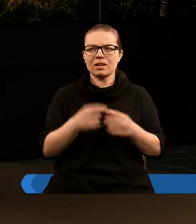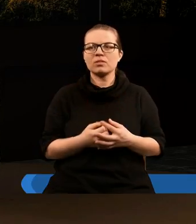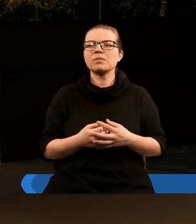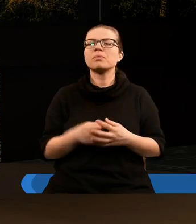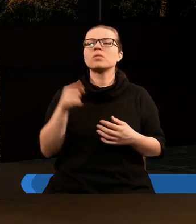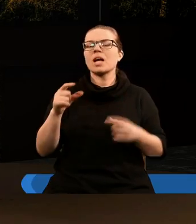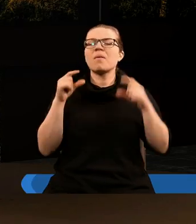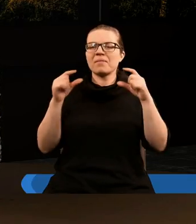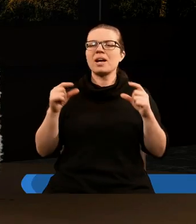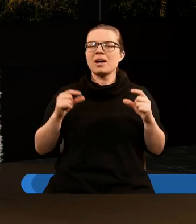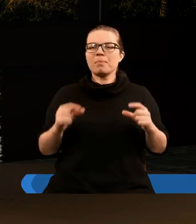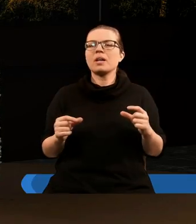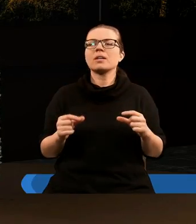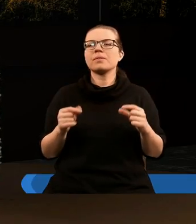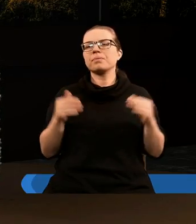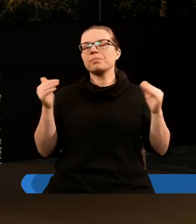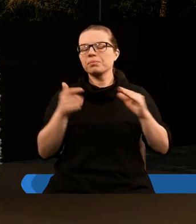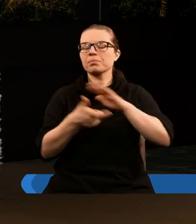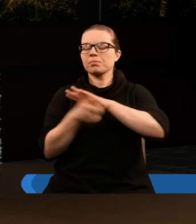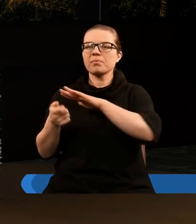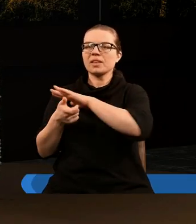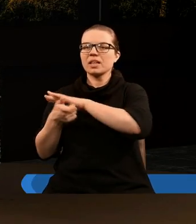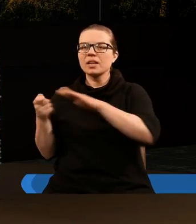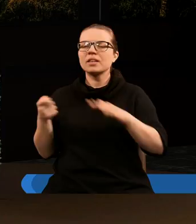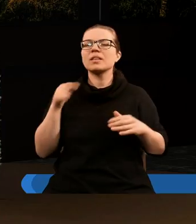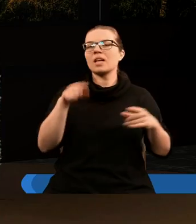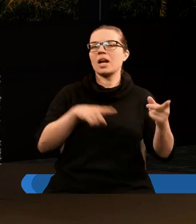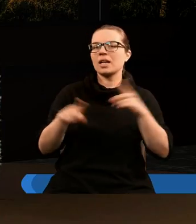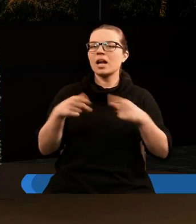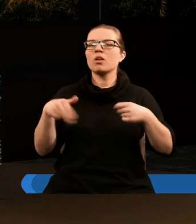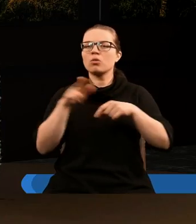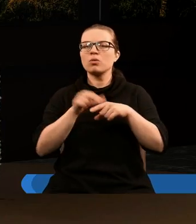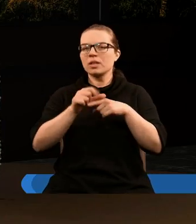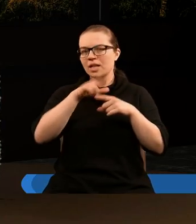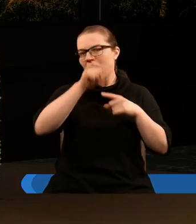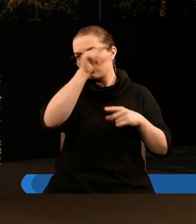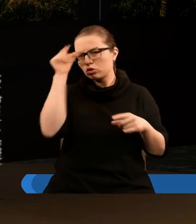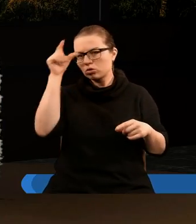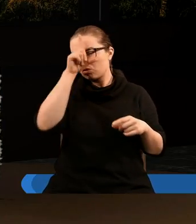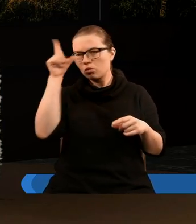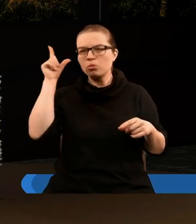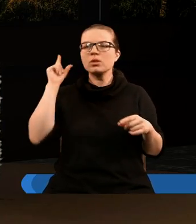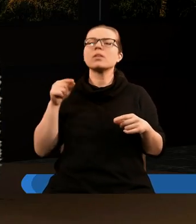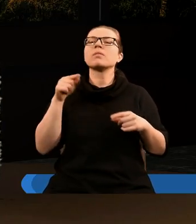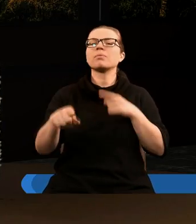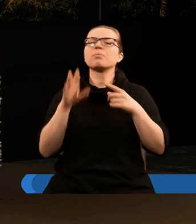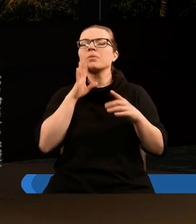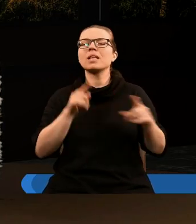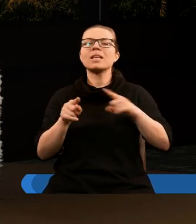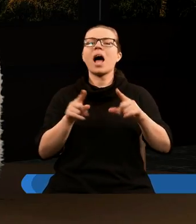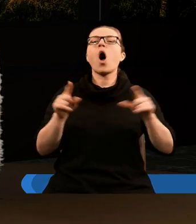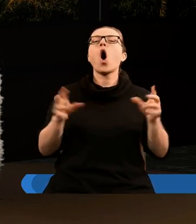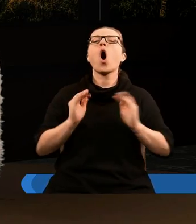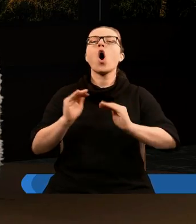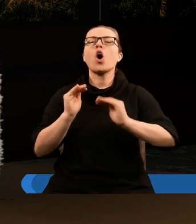Czyli z tego fragmentu możemy wywnioskować, że ten znak, który znajdował się na czołach ludzi, był takim znakiem ochronnym,